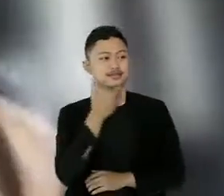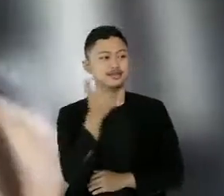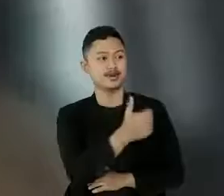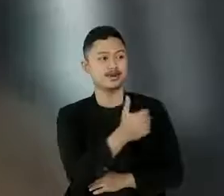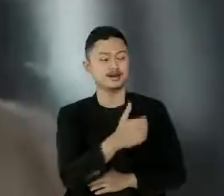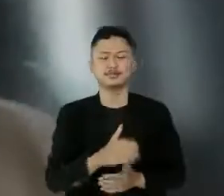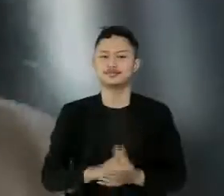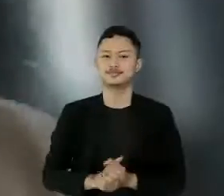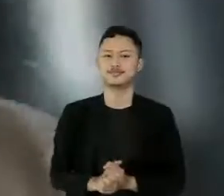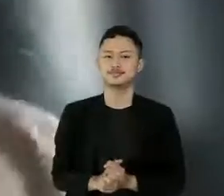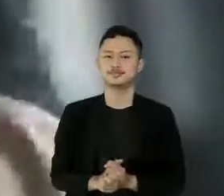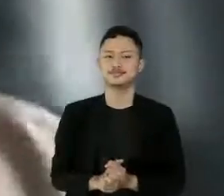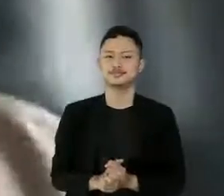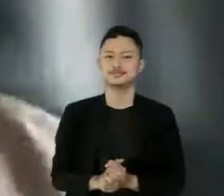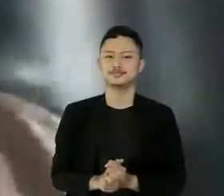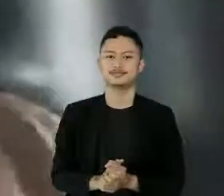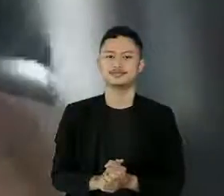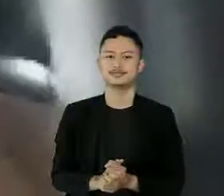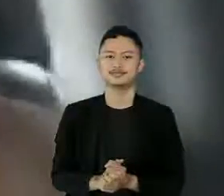Asalkan kita